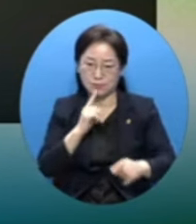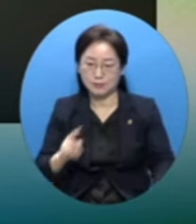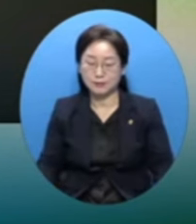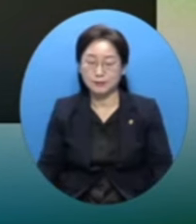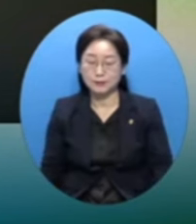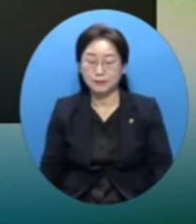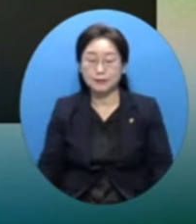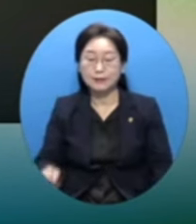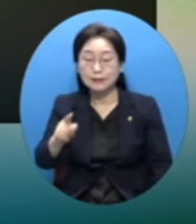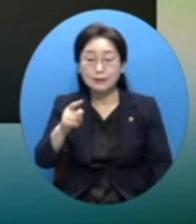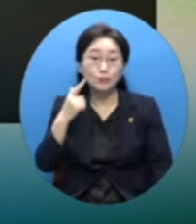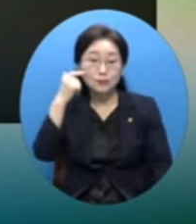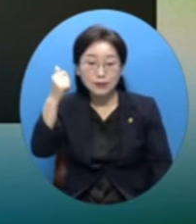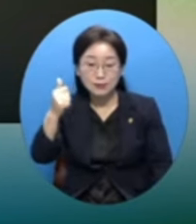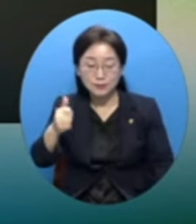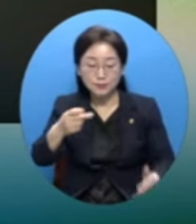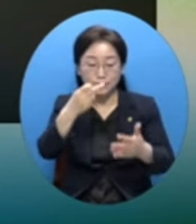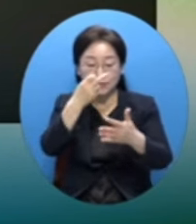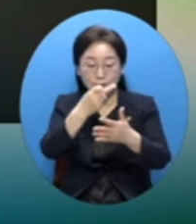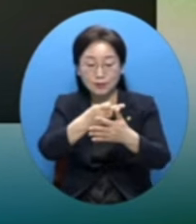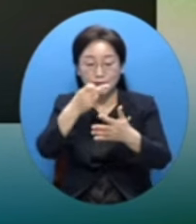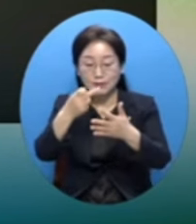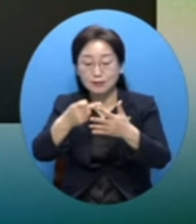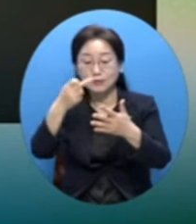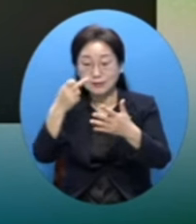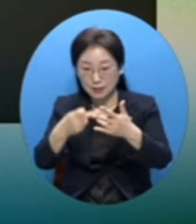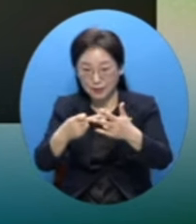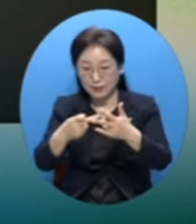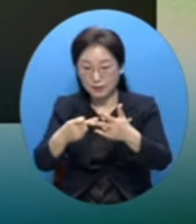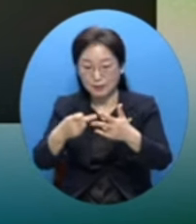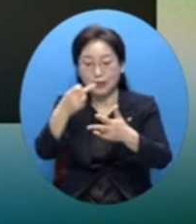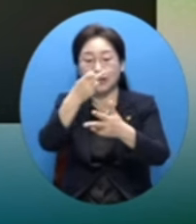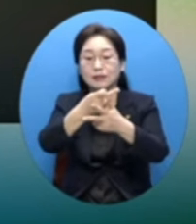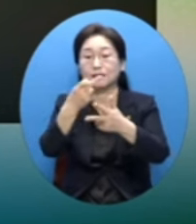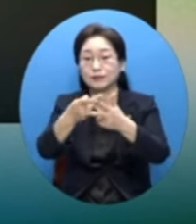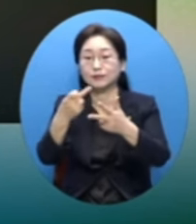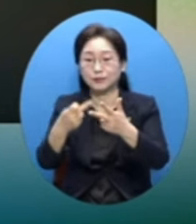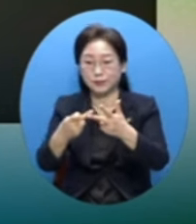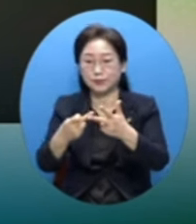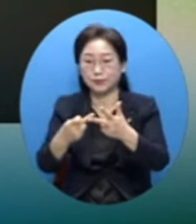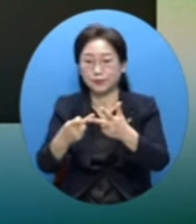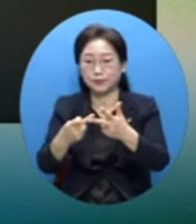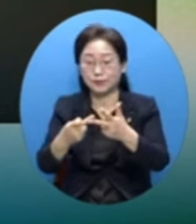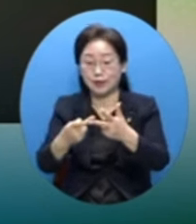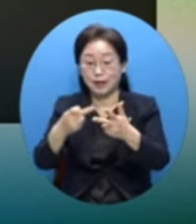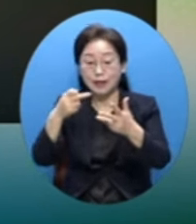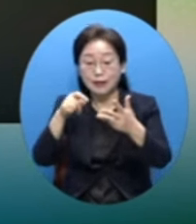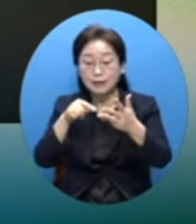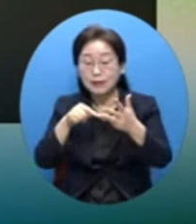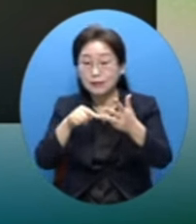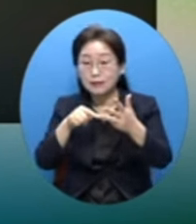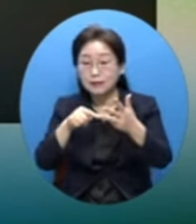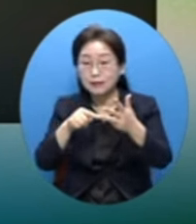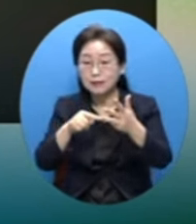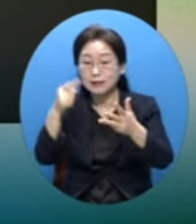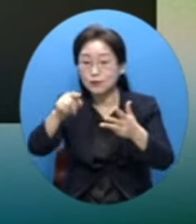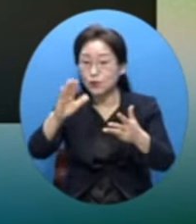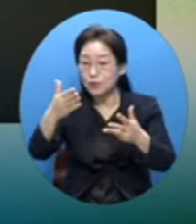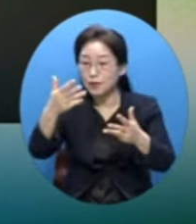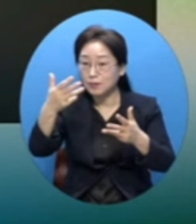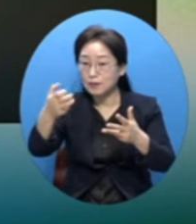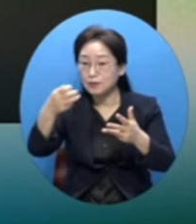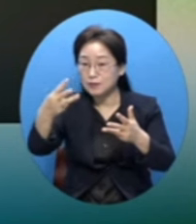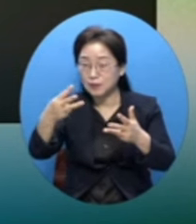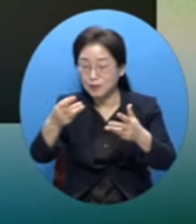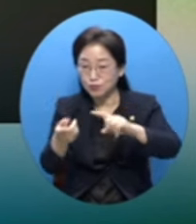가정에 첫째, 둘째, 셋째 아들을 셋을 주셨어요. 그러면서 넷째로 1983년 부활절